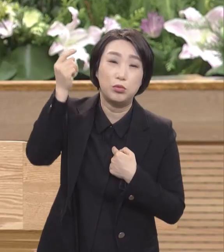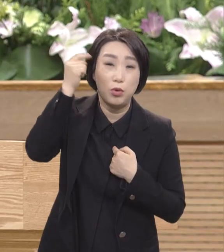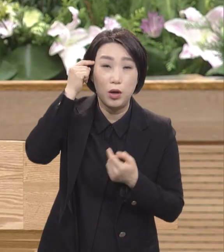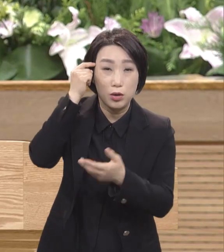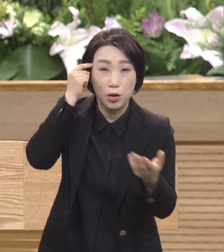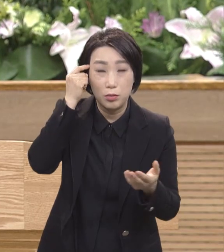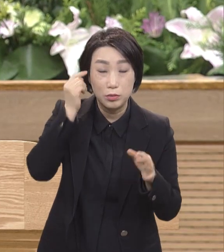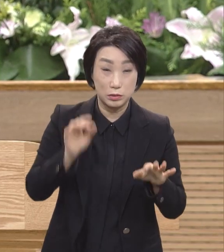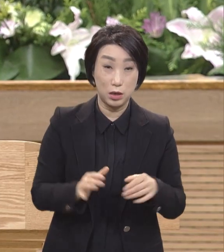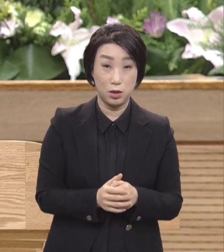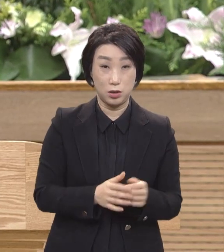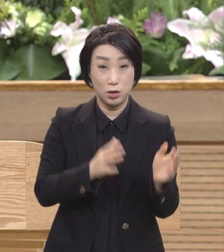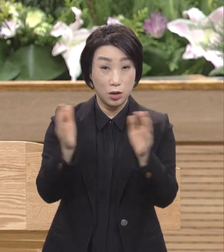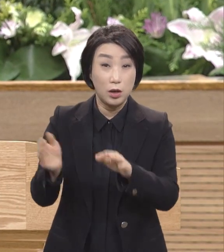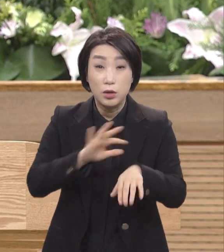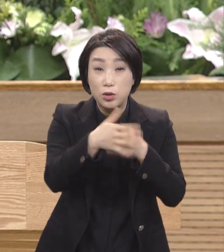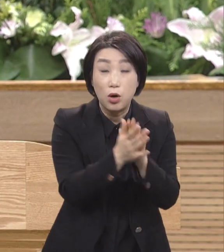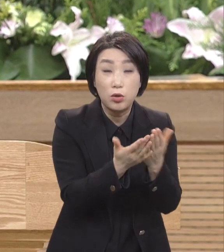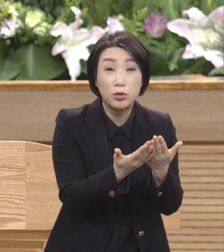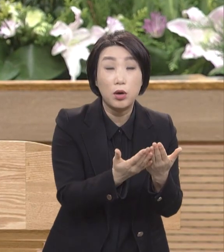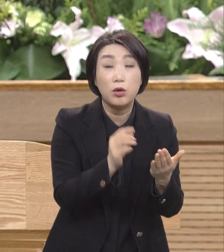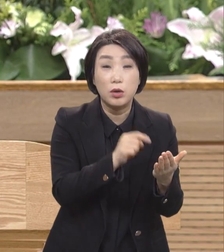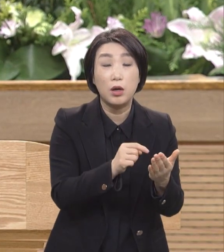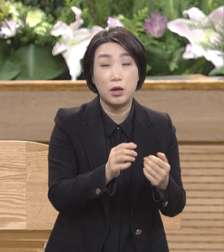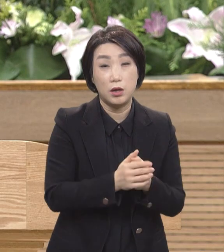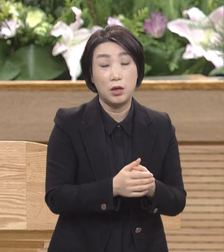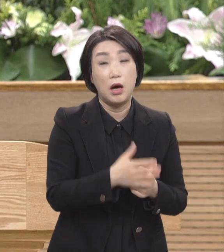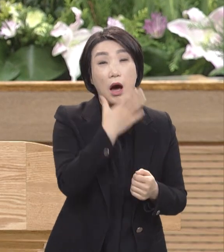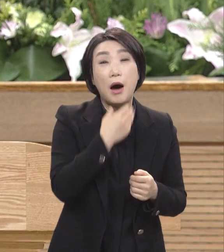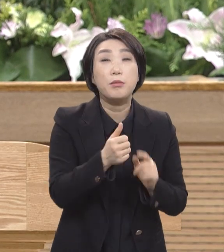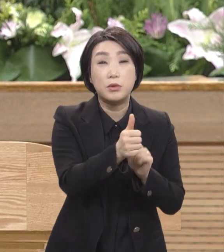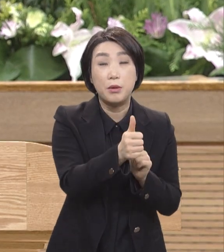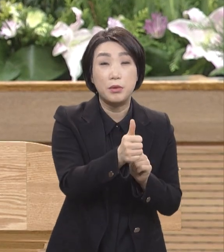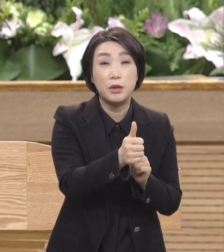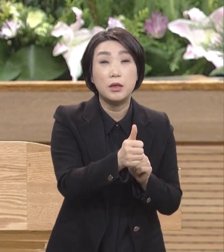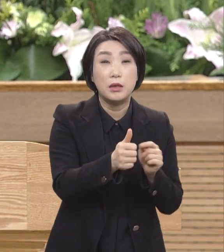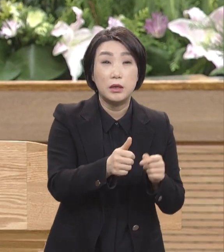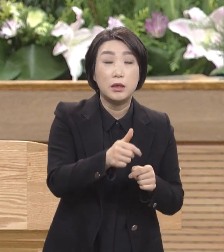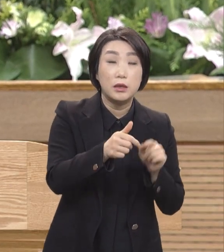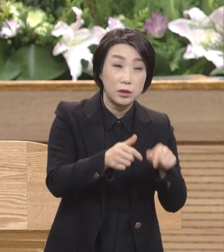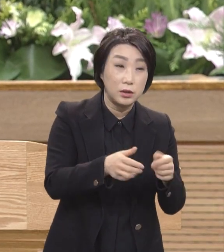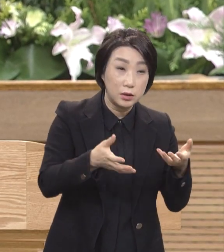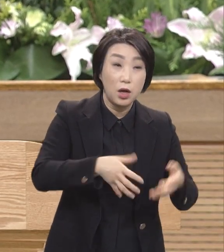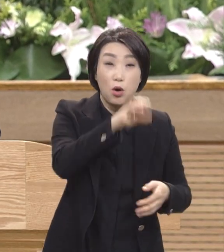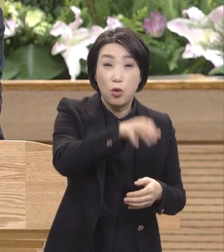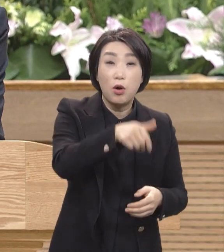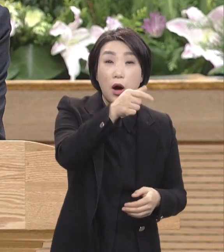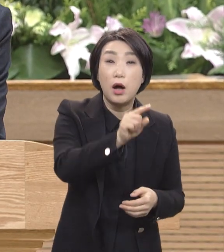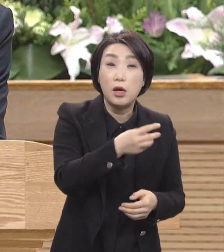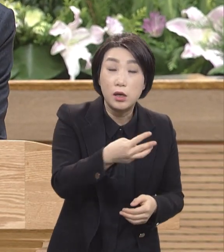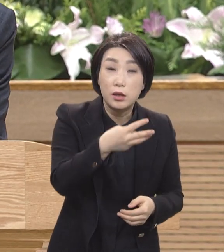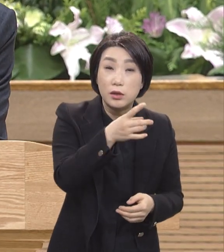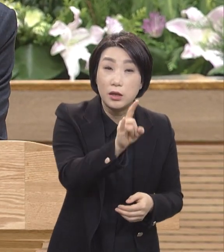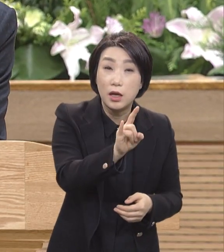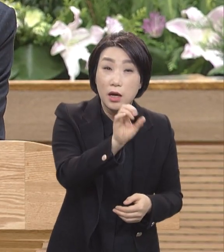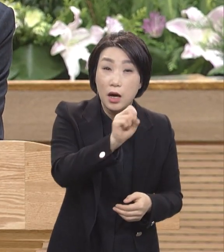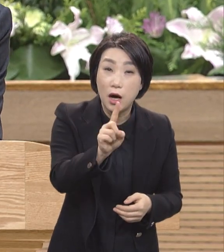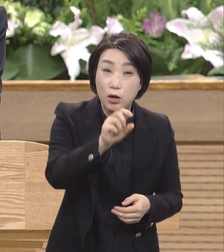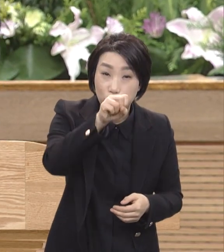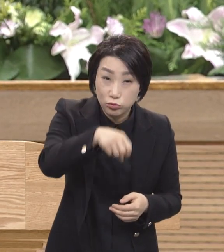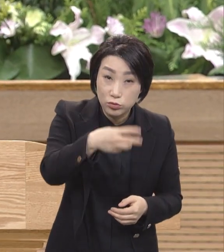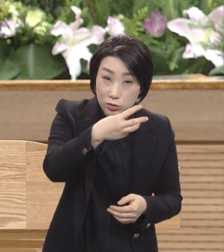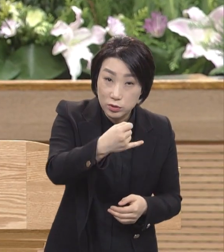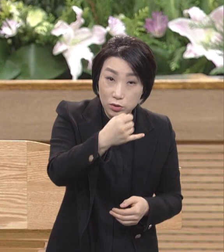그럼 아브라함이 메소포타미아 갈대아 우르에서 저